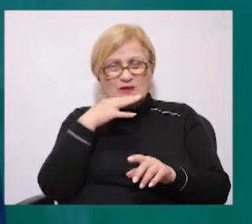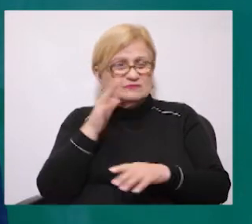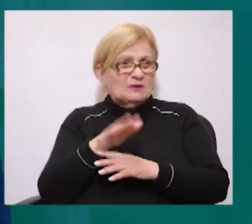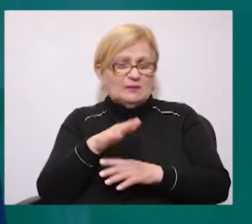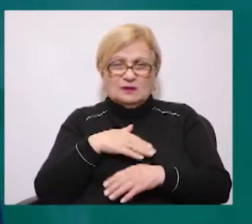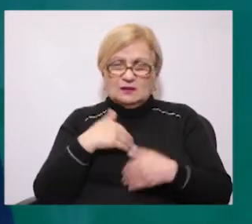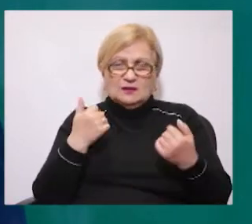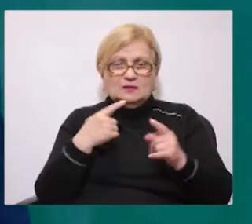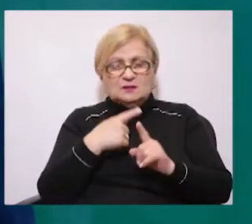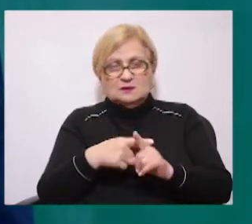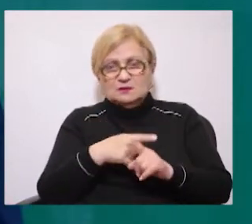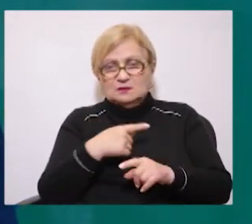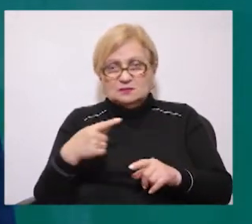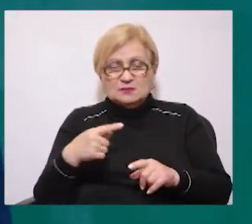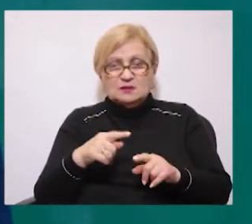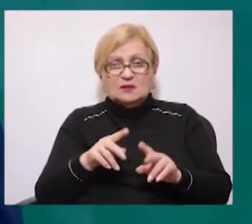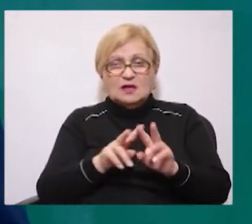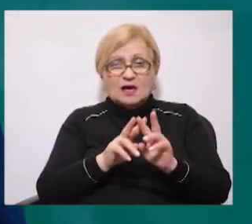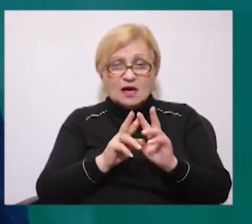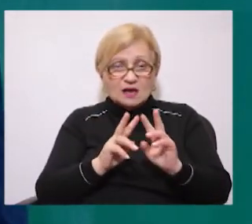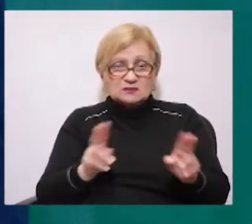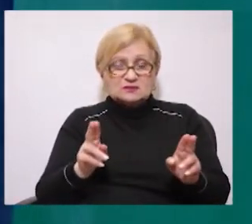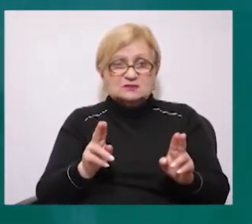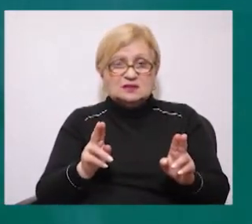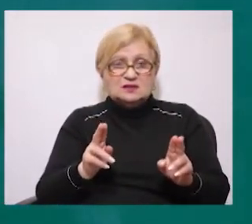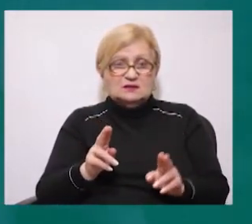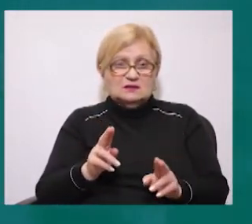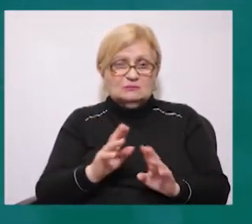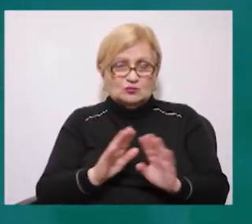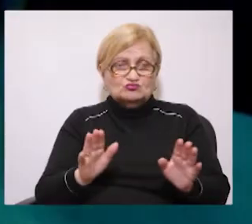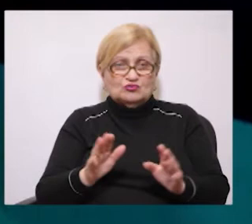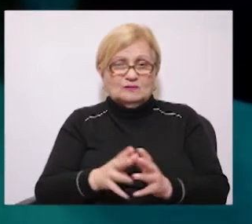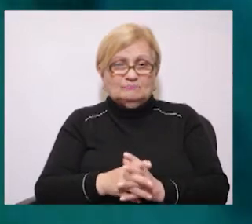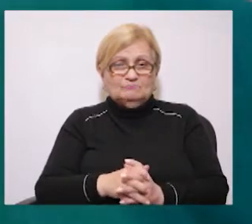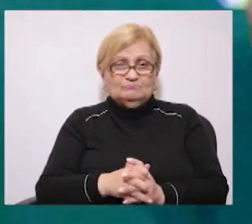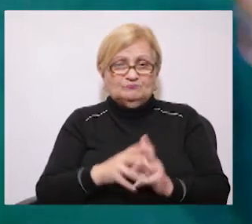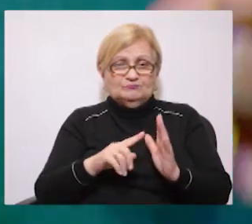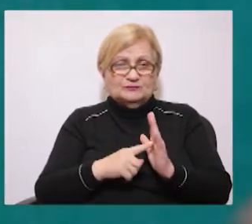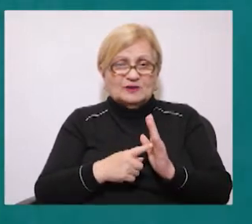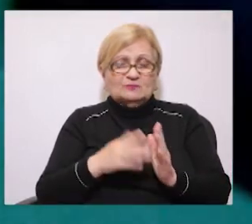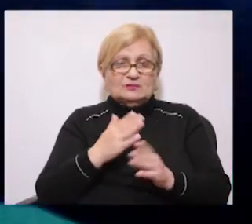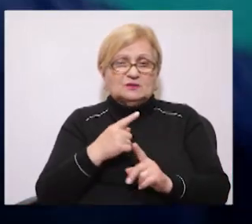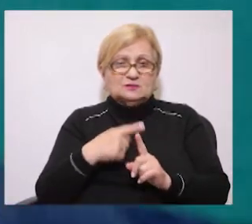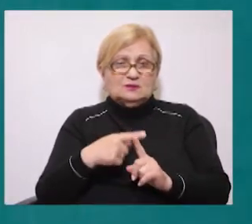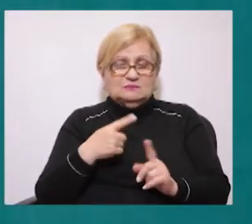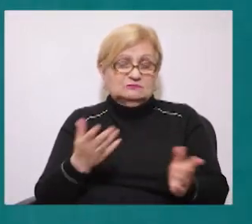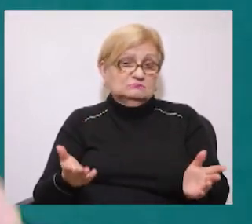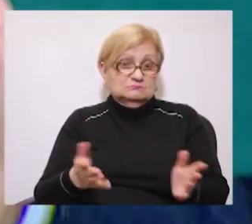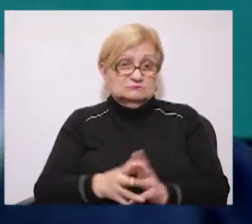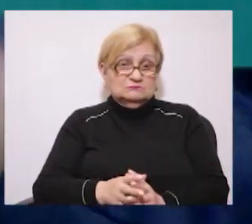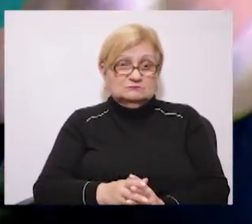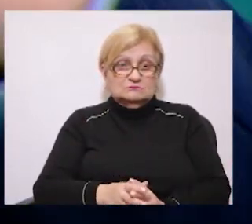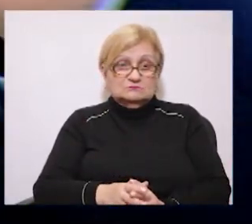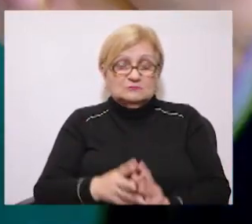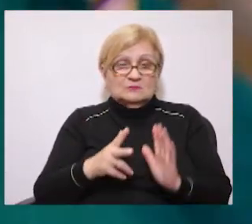ლაპარაკი. დადებითია თუ არა? ერთი და იგივე ნიშნიანი რიცხვების დამთავრდა. ნამრავლი არის დადებითი და მრავლდება ამ რიცხვების